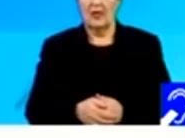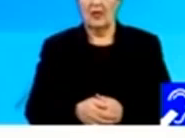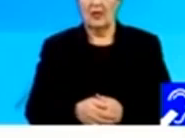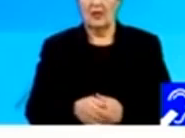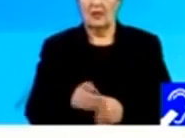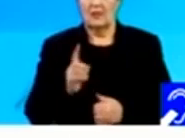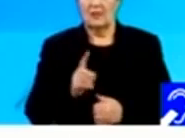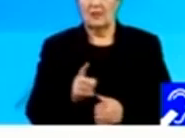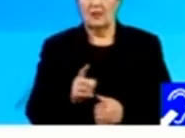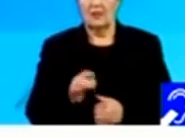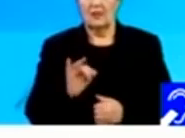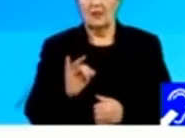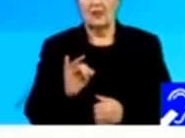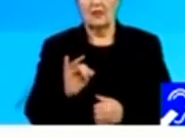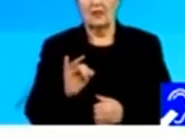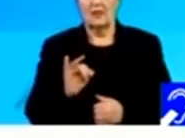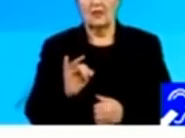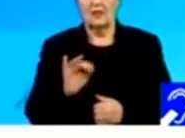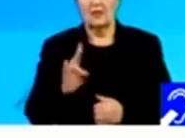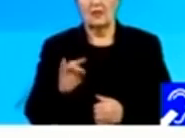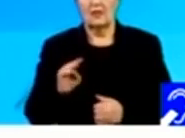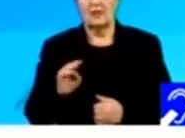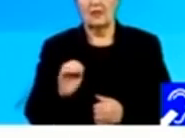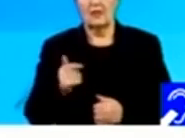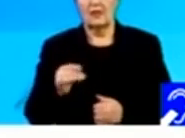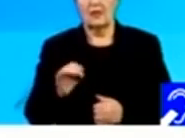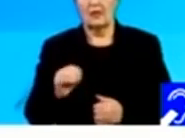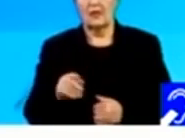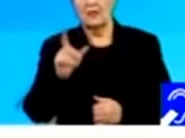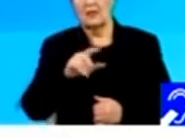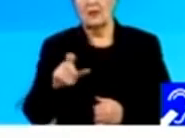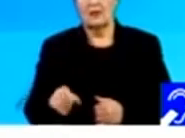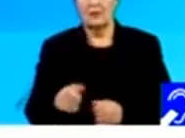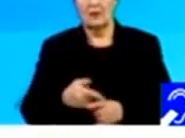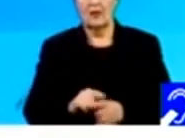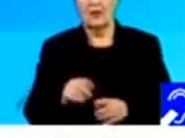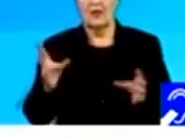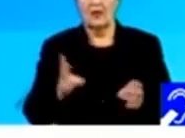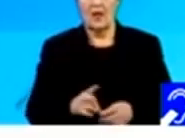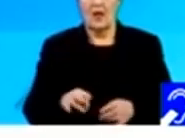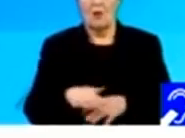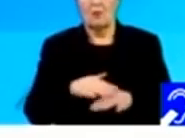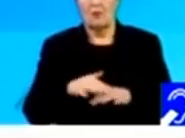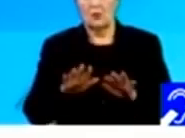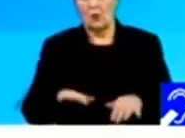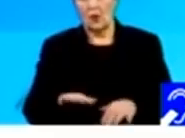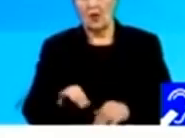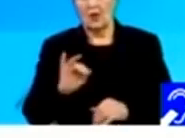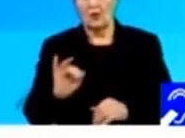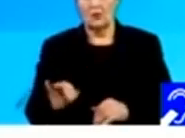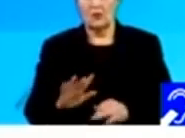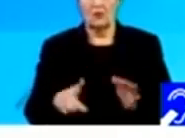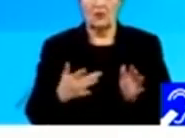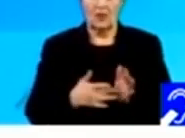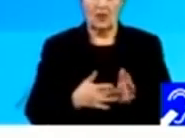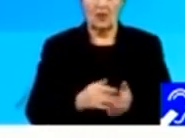avertizorii de integritate. O instituție nouă pentru Republica Moldova, dar de care avem nevoie și la nivelul administrației publice locale, dar și cea